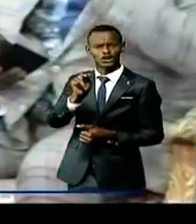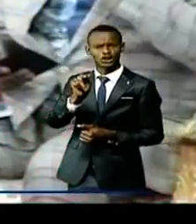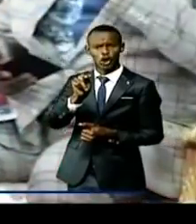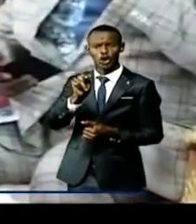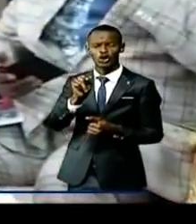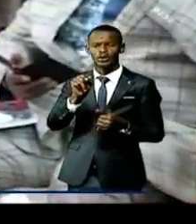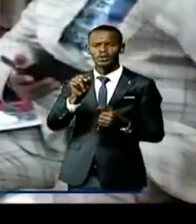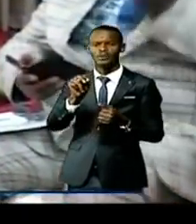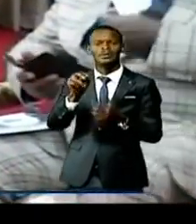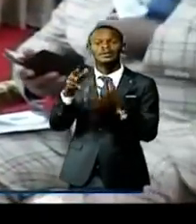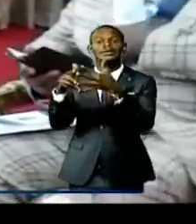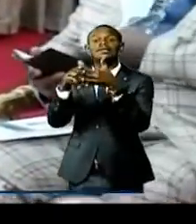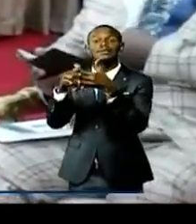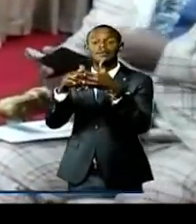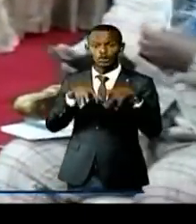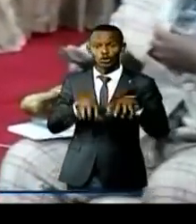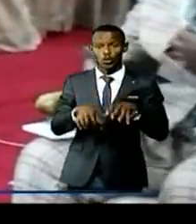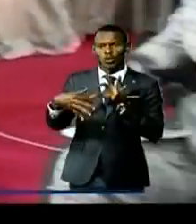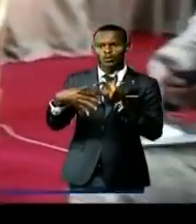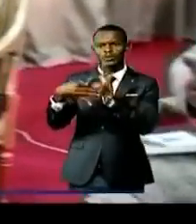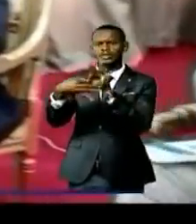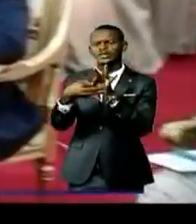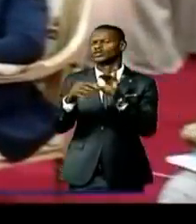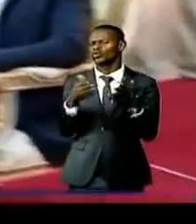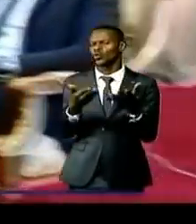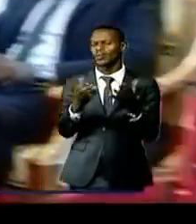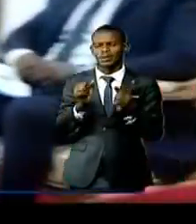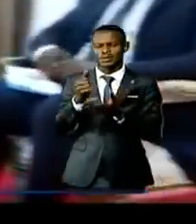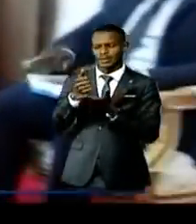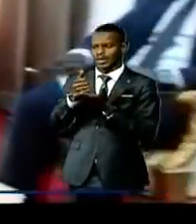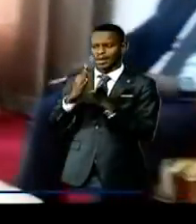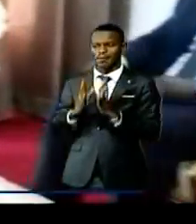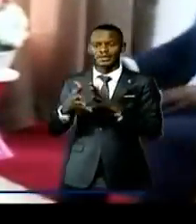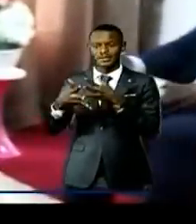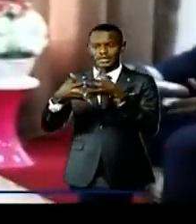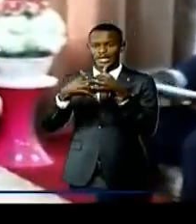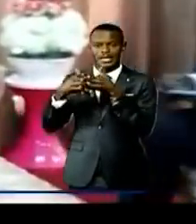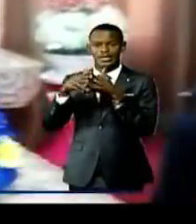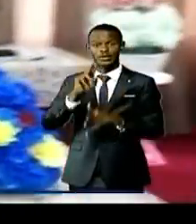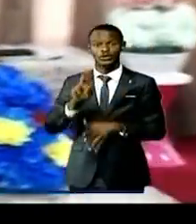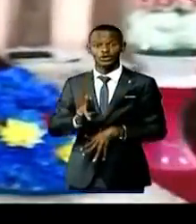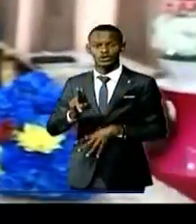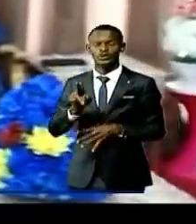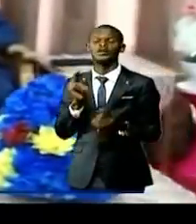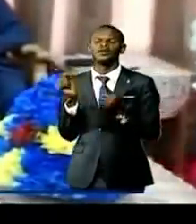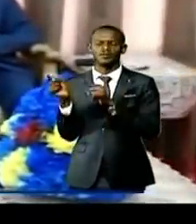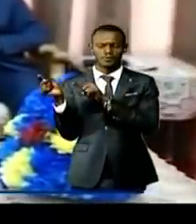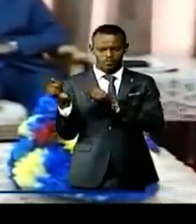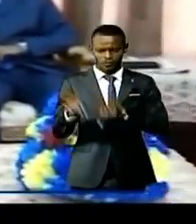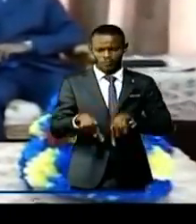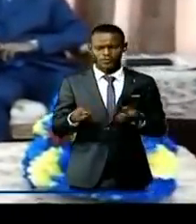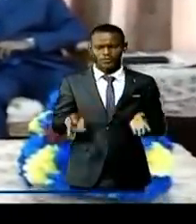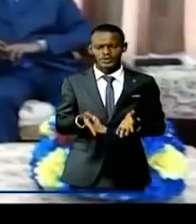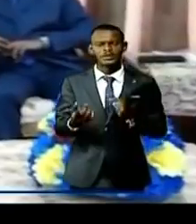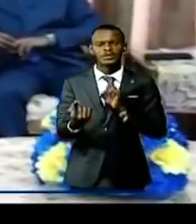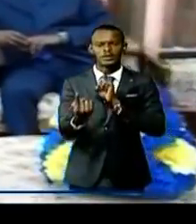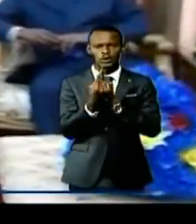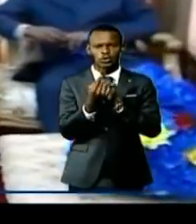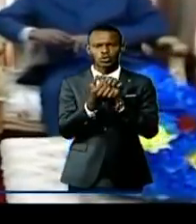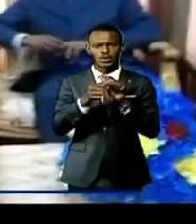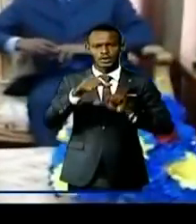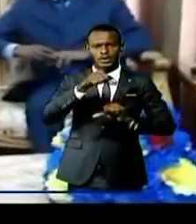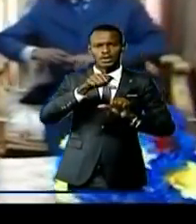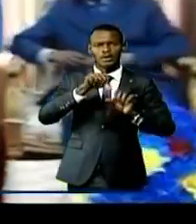Kinshasa, Mike Hammer, l'a exprimé ce vendredi 4 février 2022 au cours d'une rencontre avec le